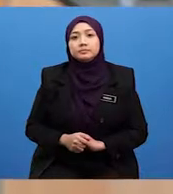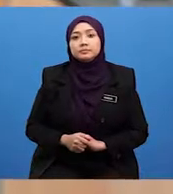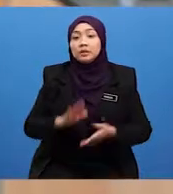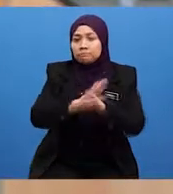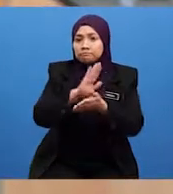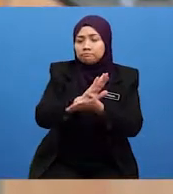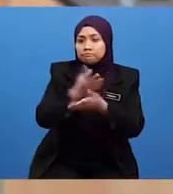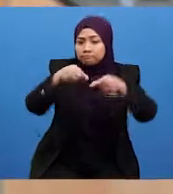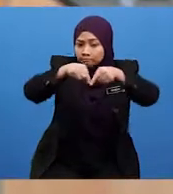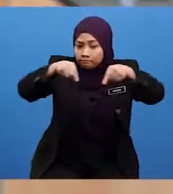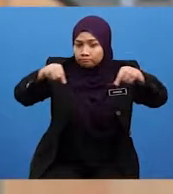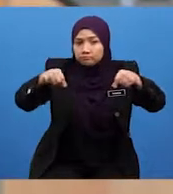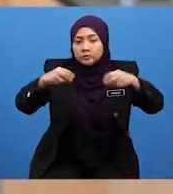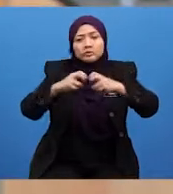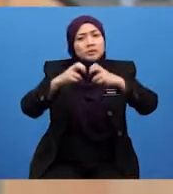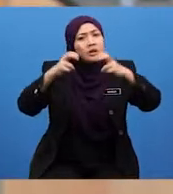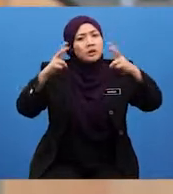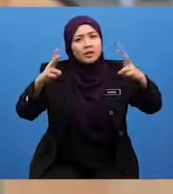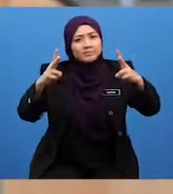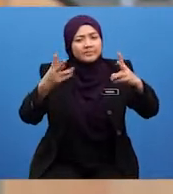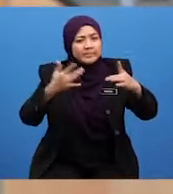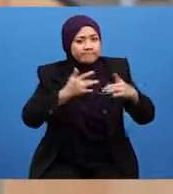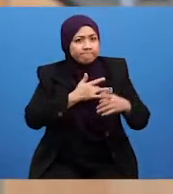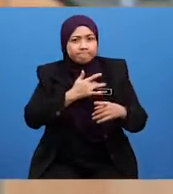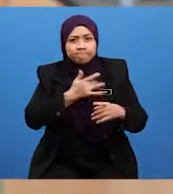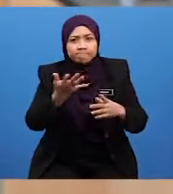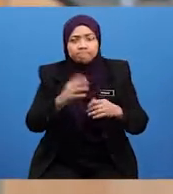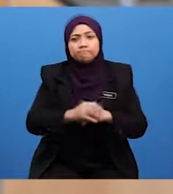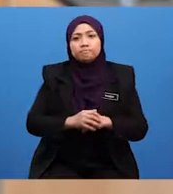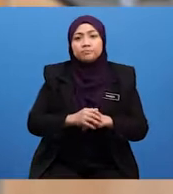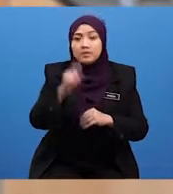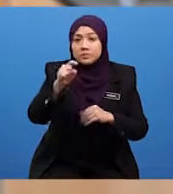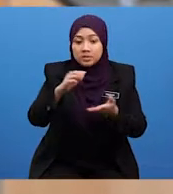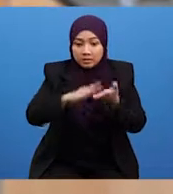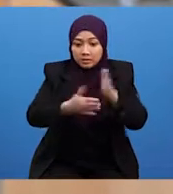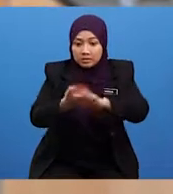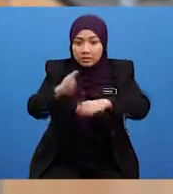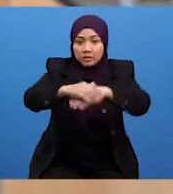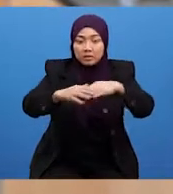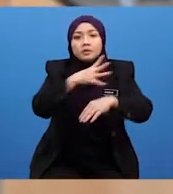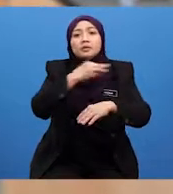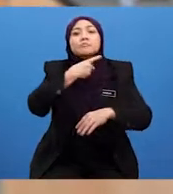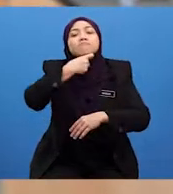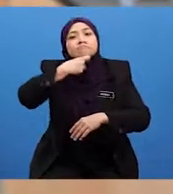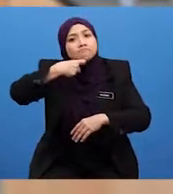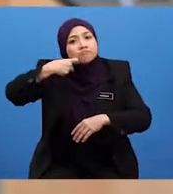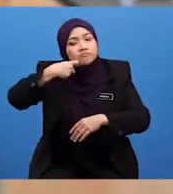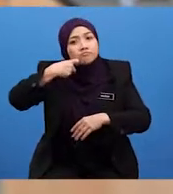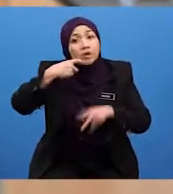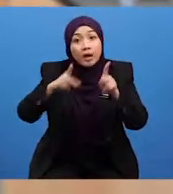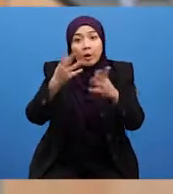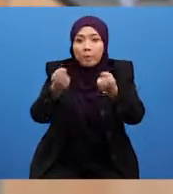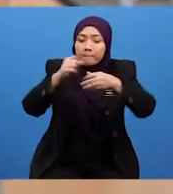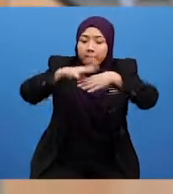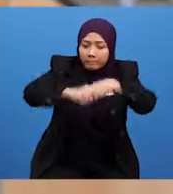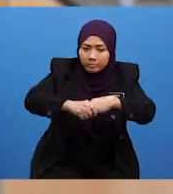Kertas litmus juga sangat sensitif. Pastikan tangan anda kering semasa memegang